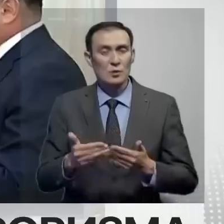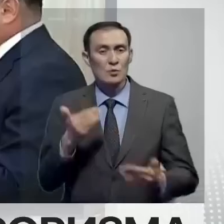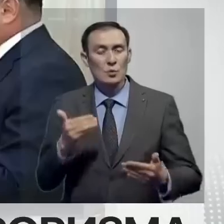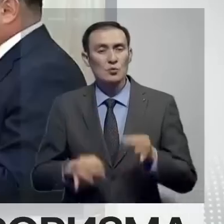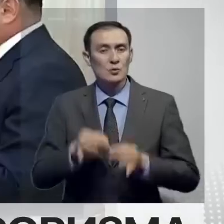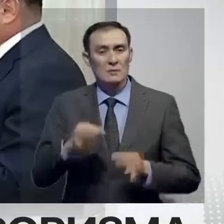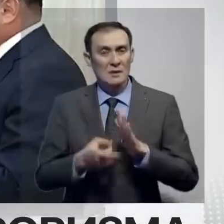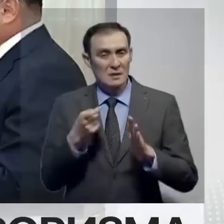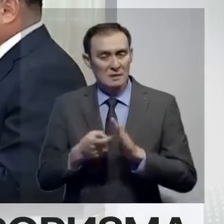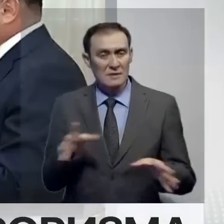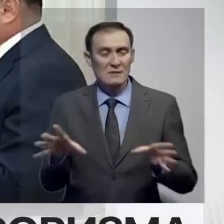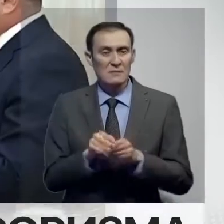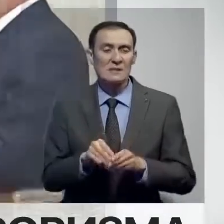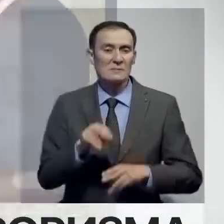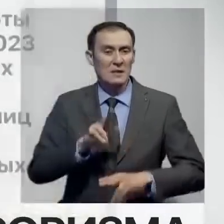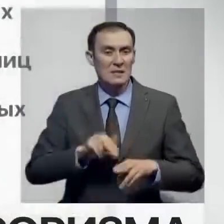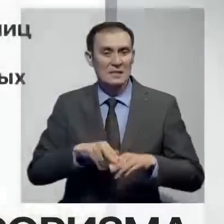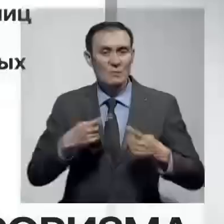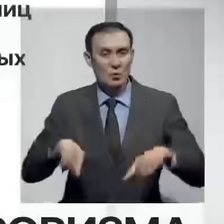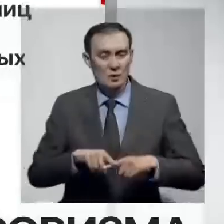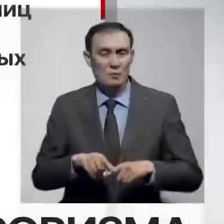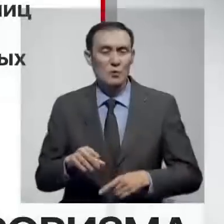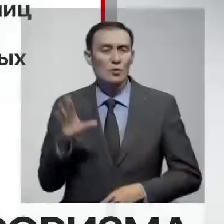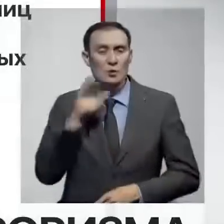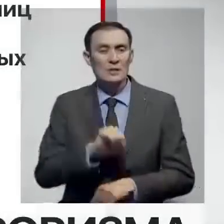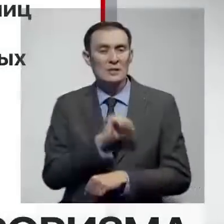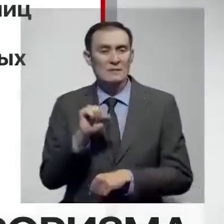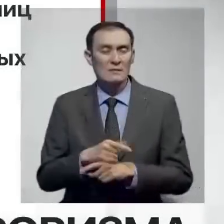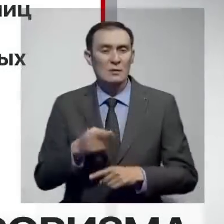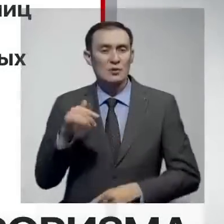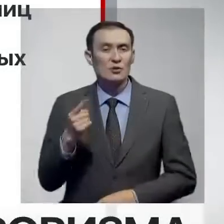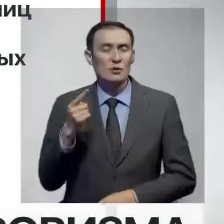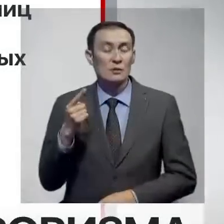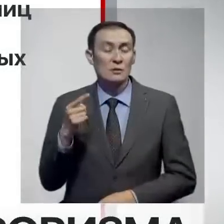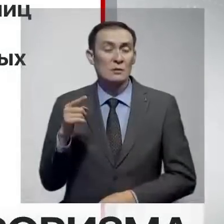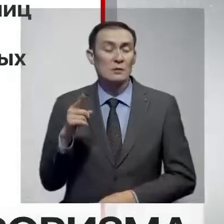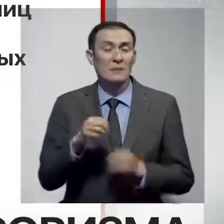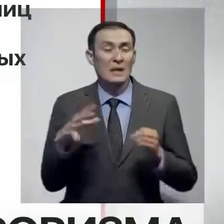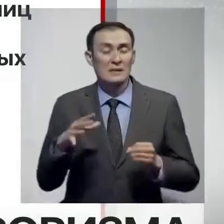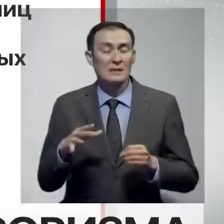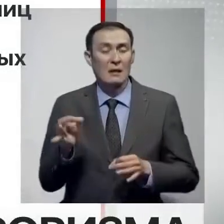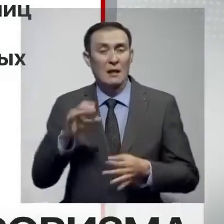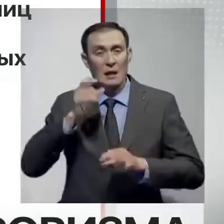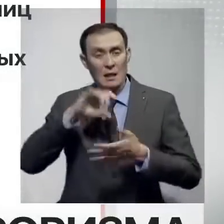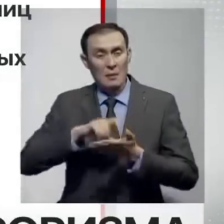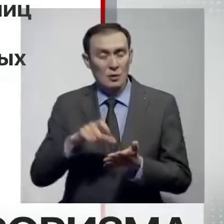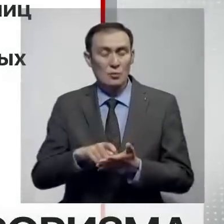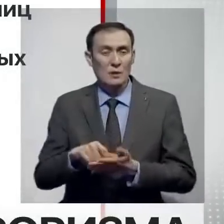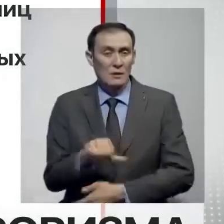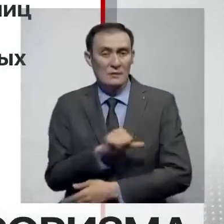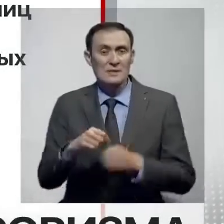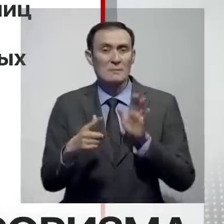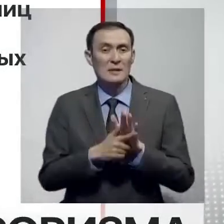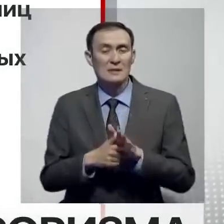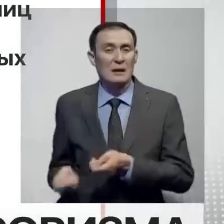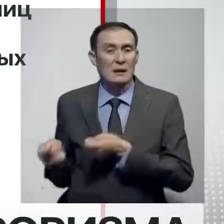расследование. Совместно с правоохранительными органами удалось ликвидировать 1,5 десятка нарколабораторий и пресечь